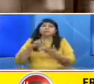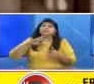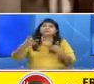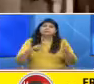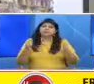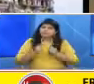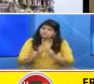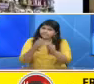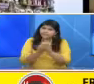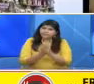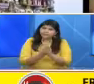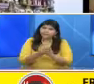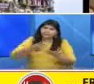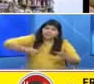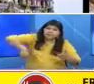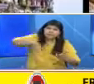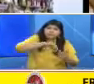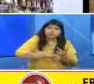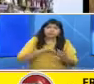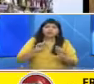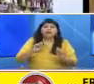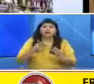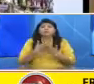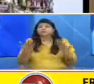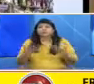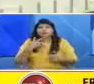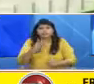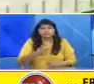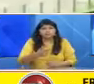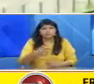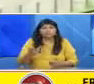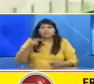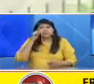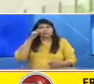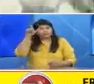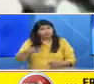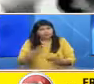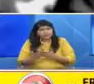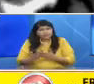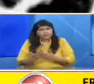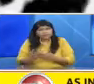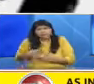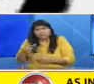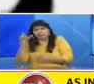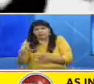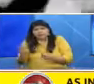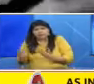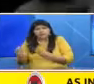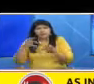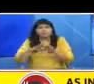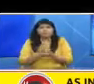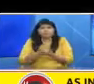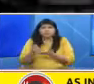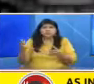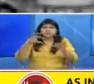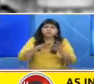मिल करके समाज के लिए क्या करें, एक व्यक्ति के नाते मैं उन प्रयासों में क्या जोड़ूं,